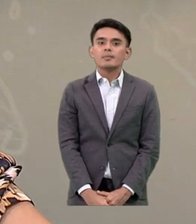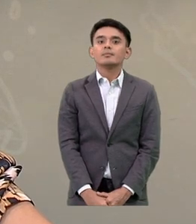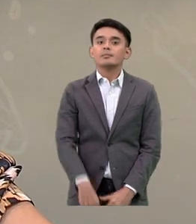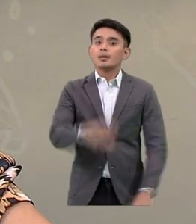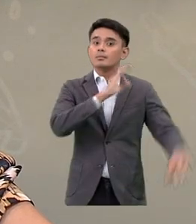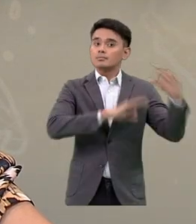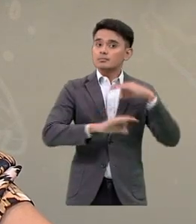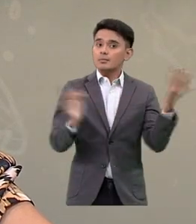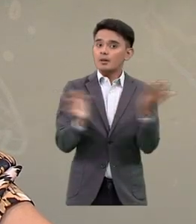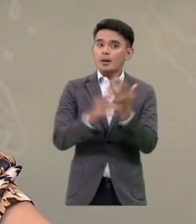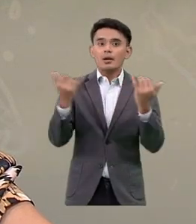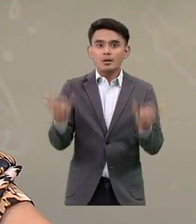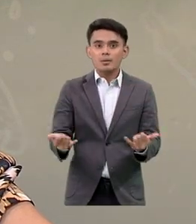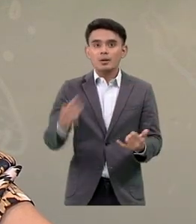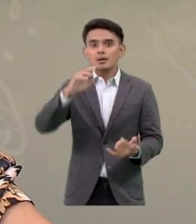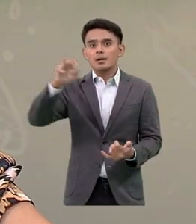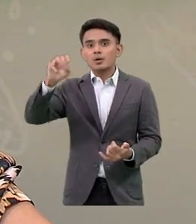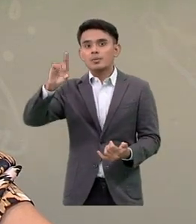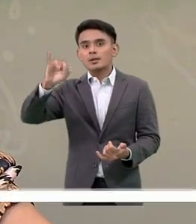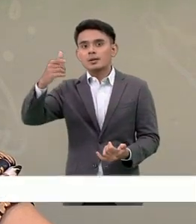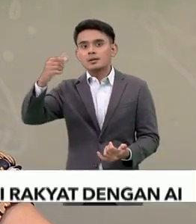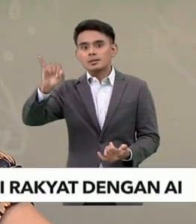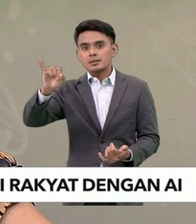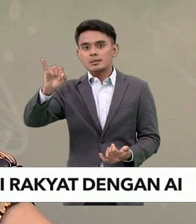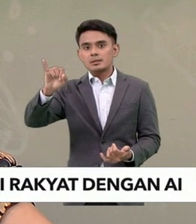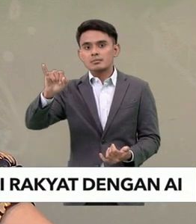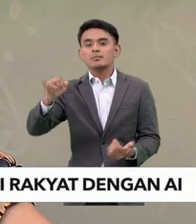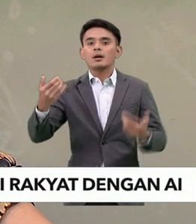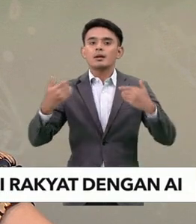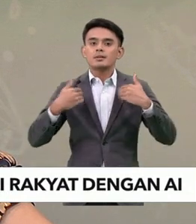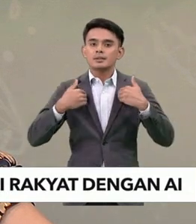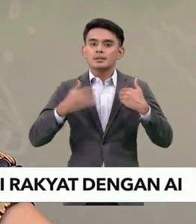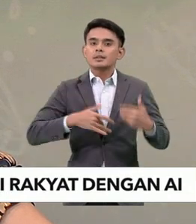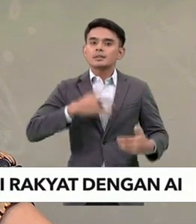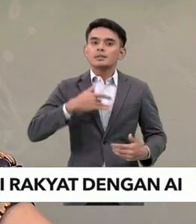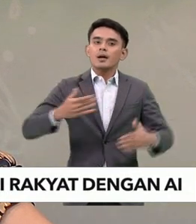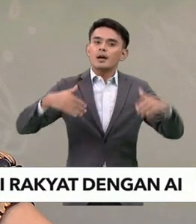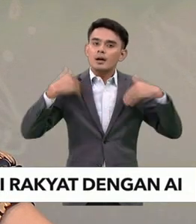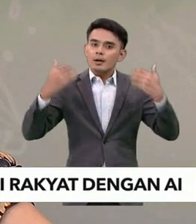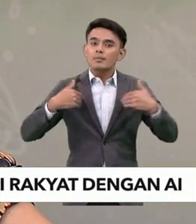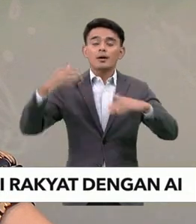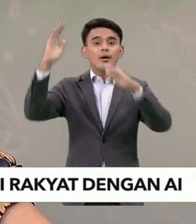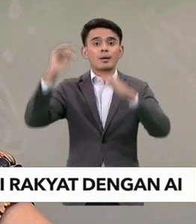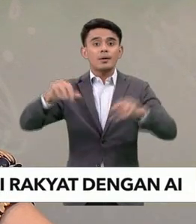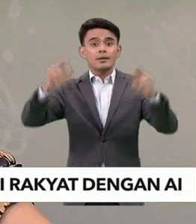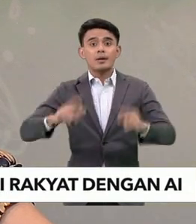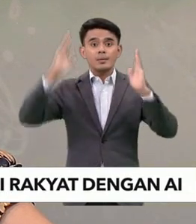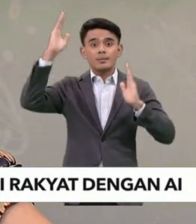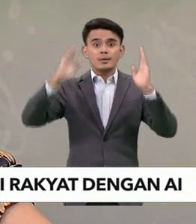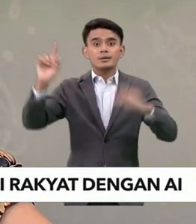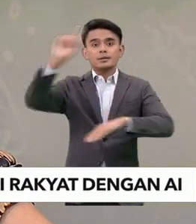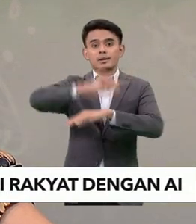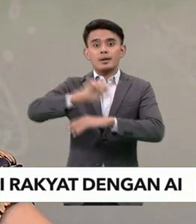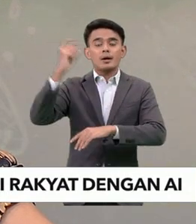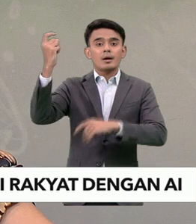Dengan memanfaatkan teknologi terkini, CelcomDigi Berhad, CelcomDigi menggemakan rasa harmoni dan hasrat hati rakyat Malaysia sempena sambutan